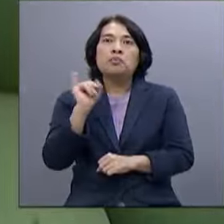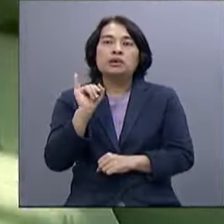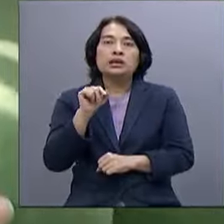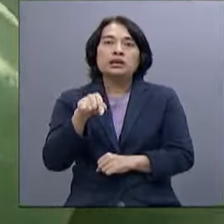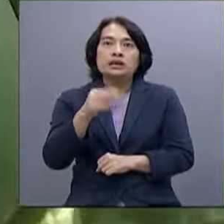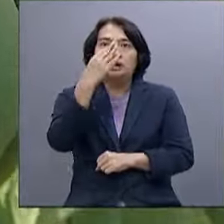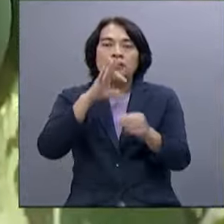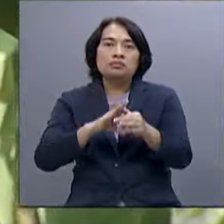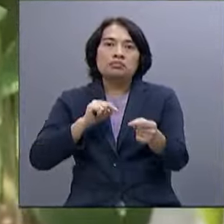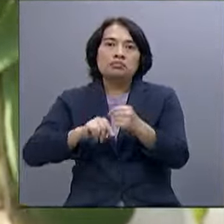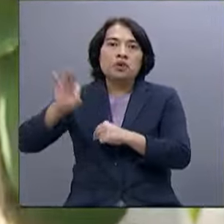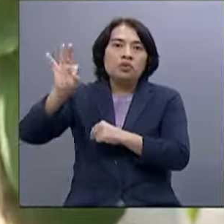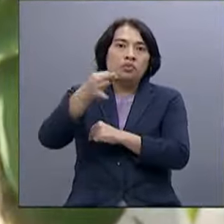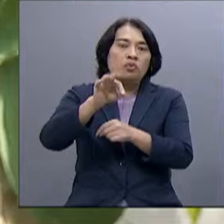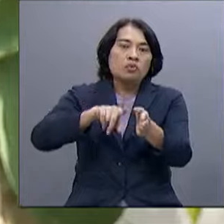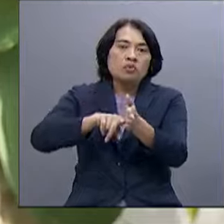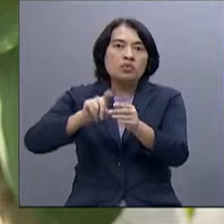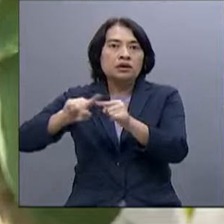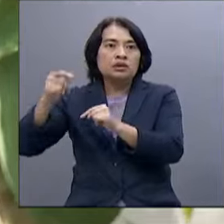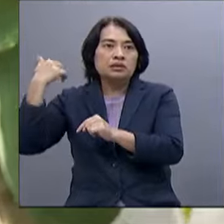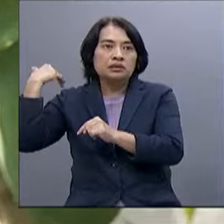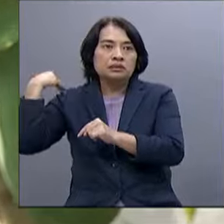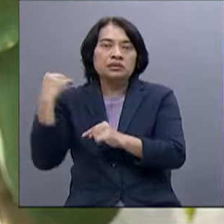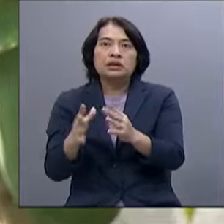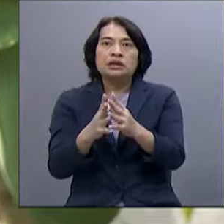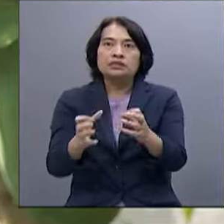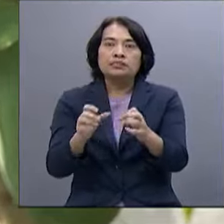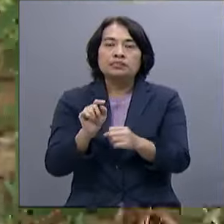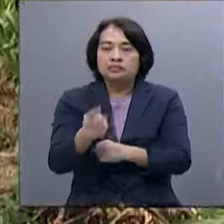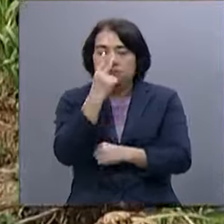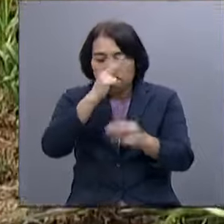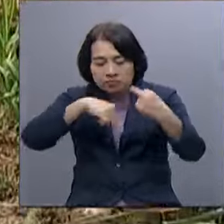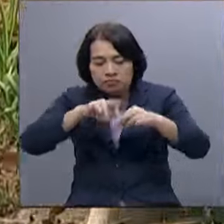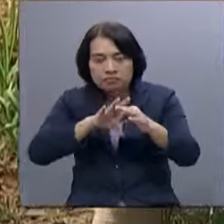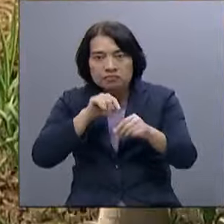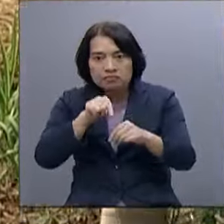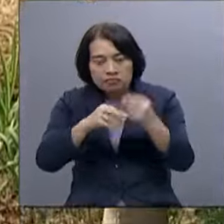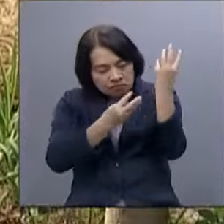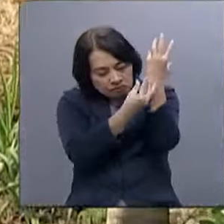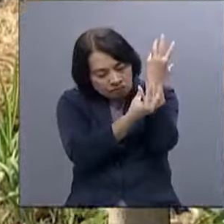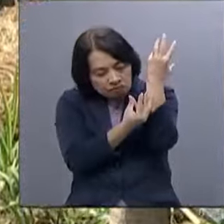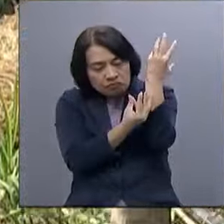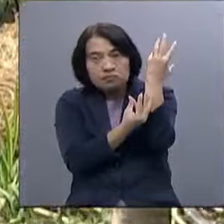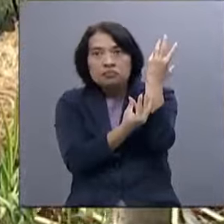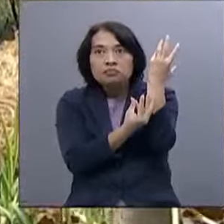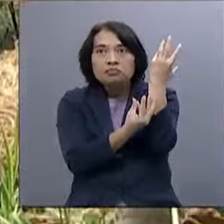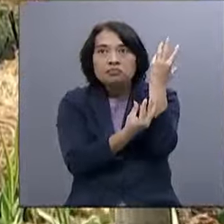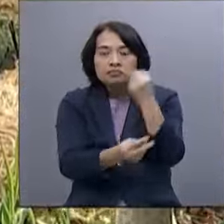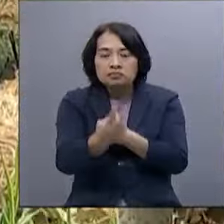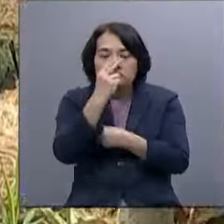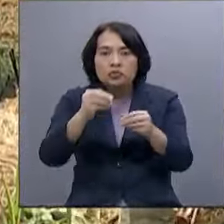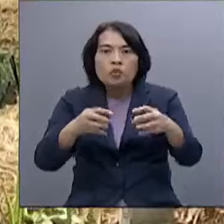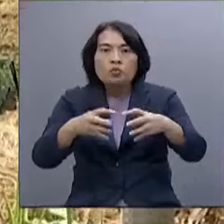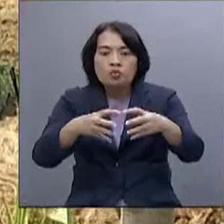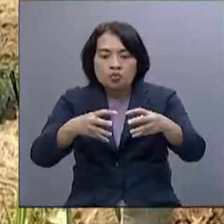เชื้อโรคอย่างอื่นนะที่จะมาทำลายมะละกอเหมือนกันครับสำหรับก็เราต้องดูแลให้ถึงอย่างลูกที่เป็นกระเทยครับมันจะเป็นลูกย